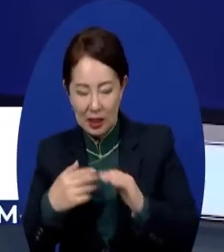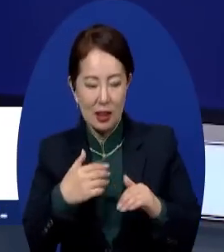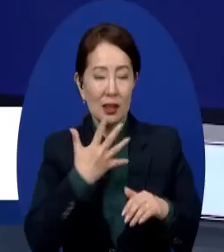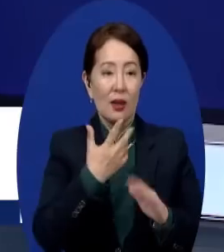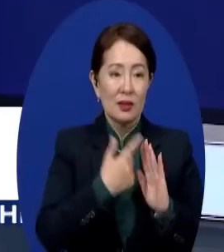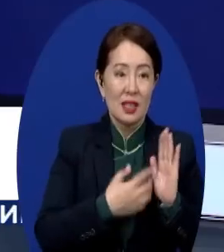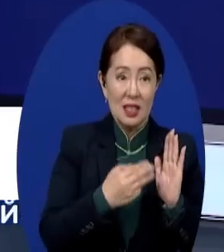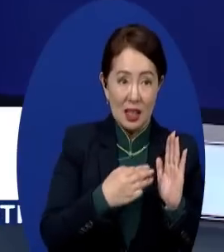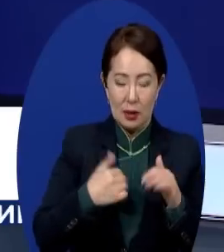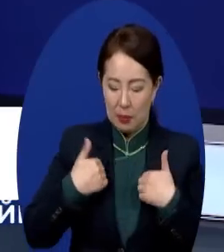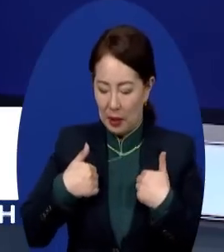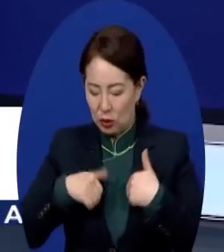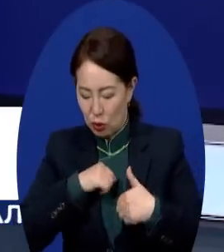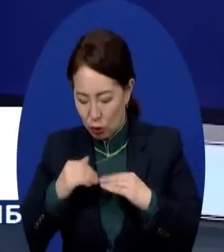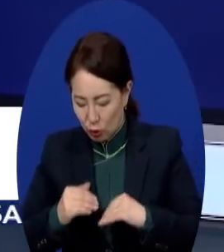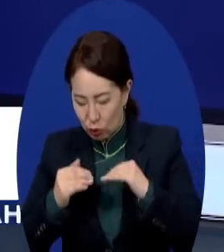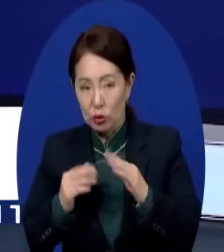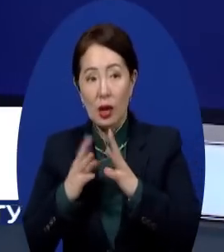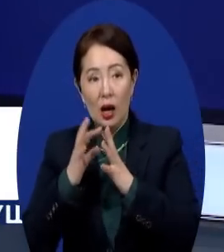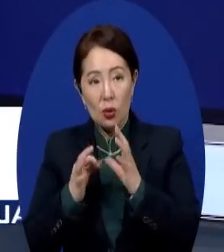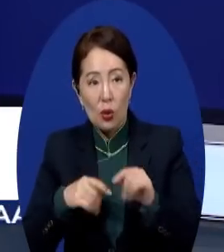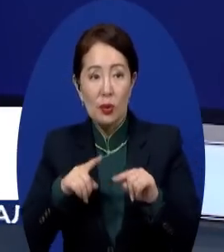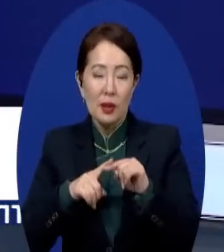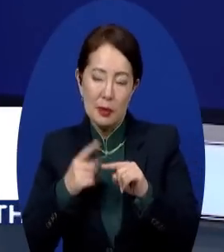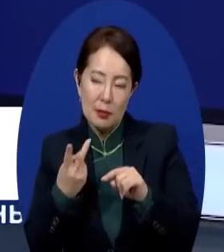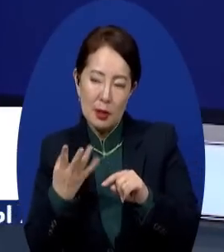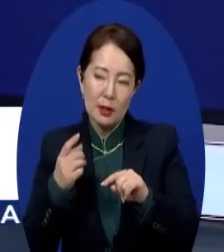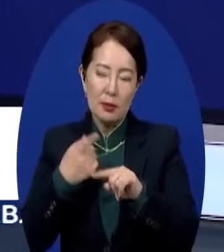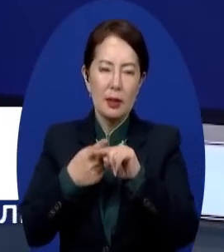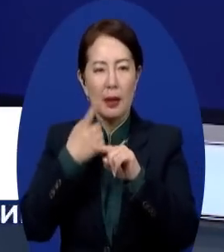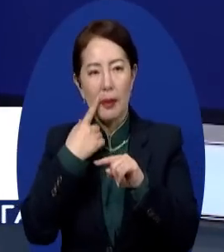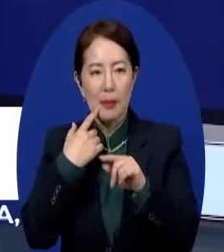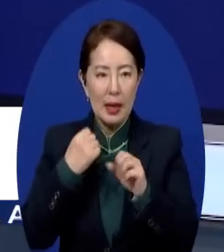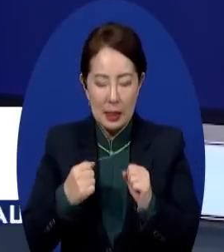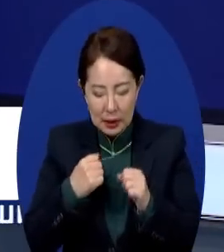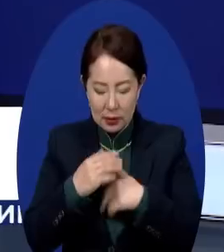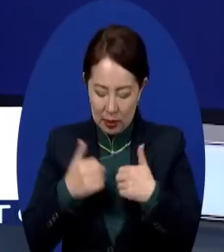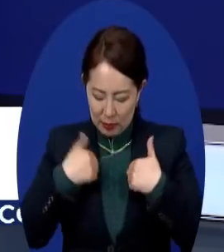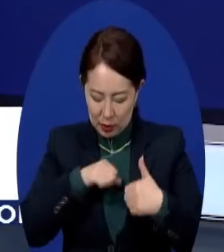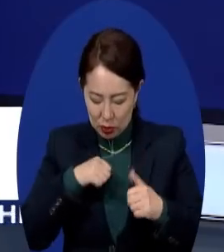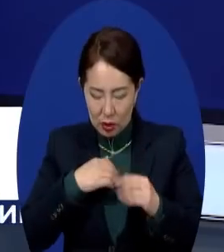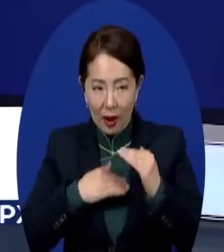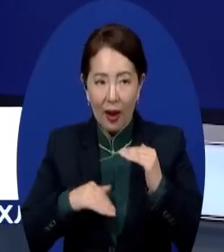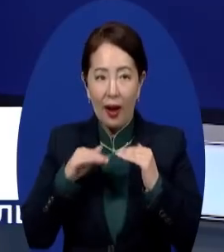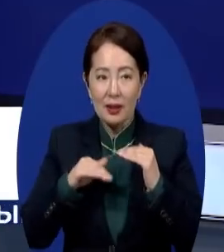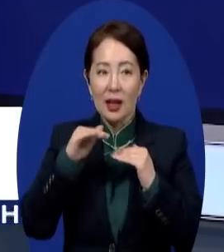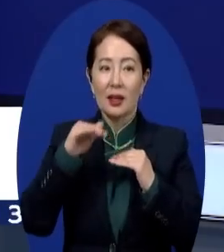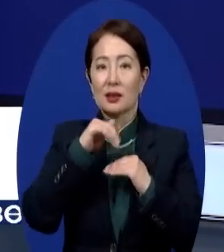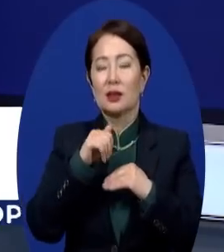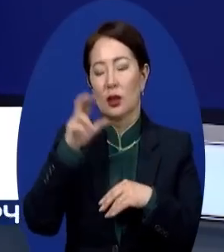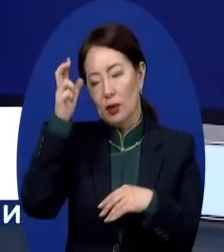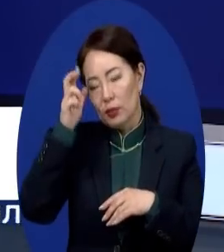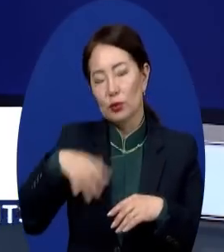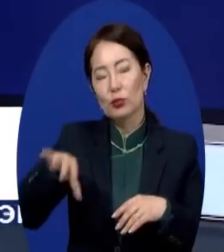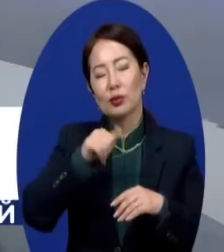өөрөө өөрийгөө энэ хугацаанд хөгжүүлэх өмнө нь 10% нэмэгдэл авдаг гэсэн бол 25% авахыг эрмэлзэх гэх мэтчлэн багшд өөрт нь ахиц гарснаар нийт одоо боловсролын